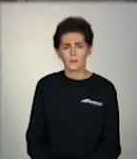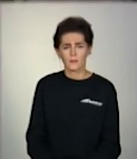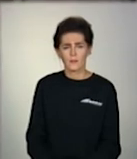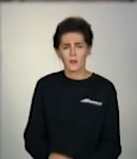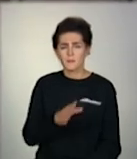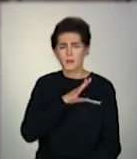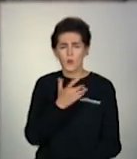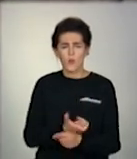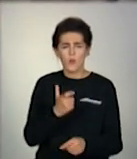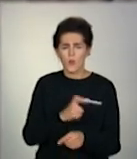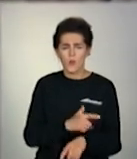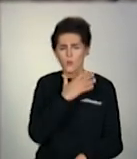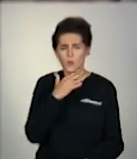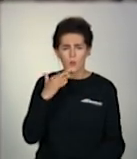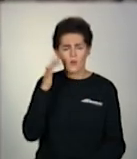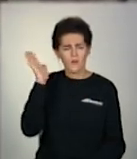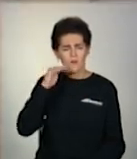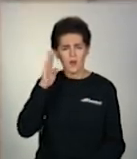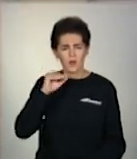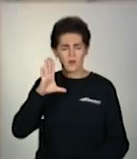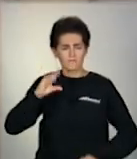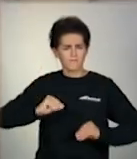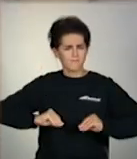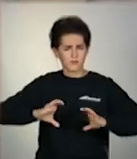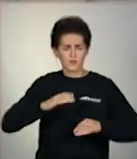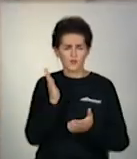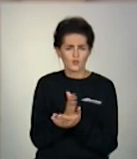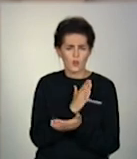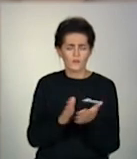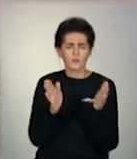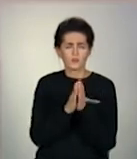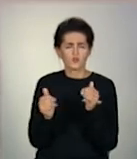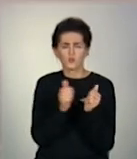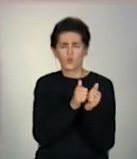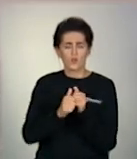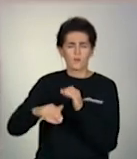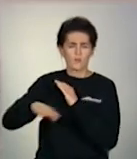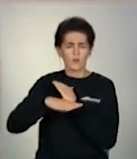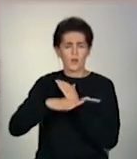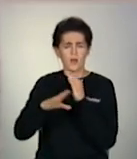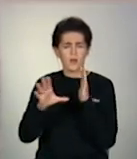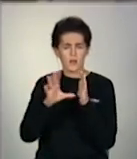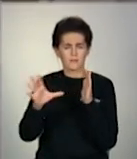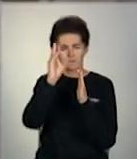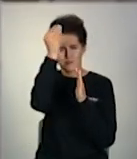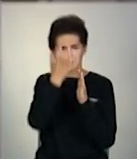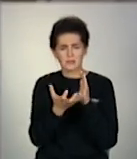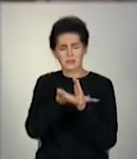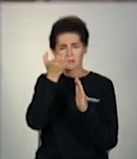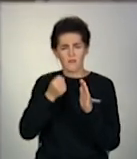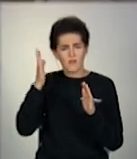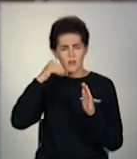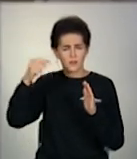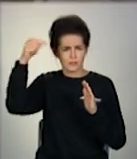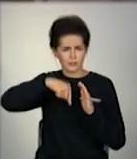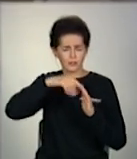Було дуже багато води тут. Хлюпало. Попросили, сусід зняв плафон, вода стікала. Посмотрите, що